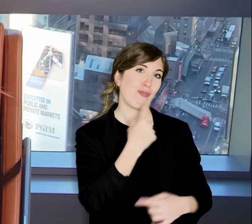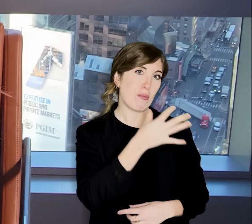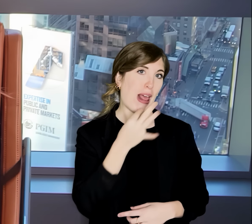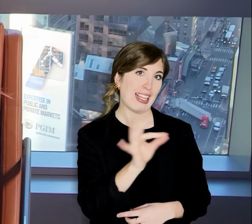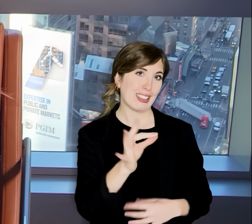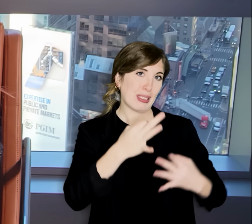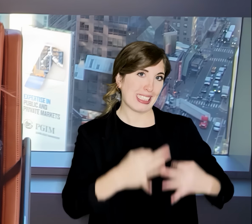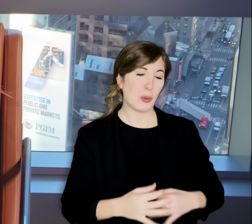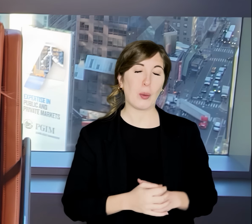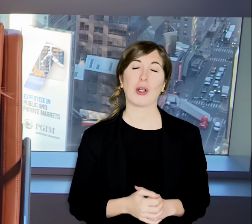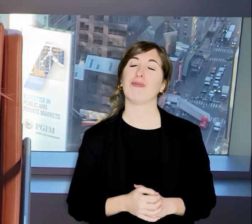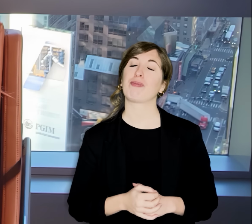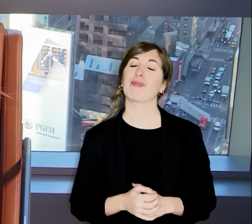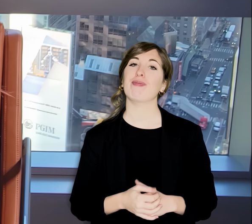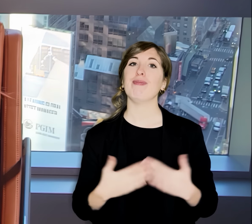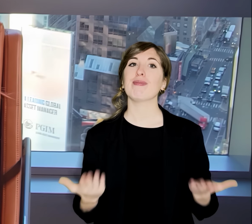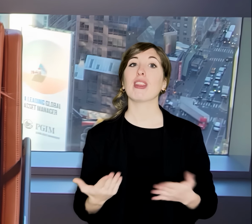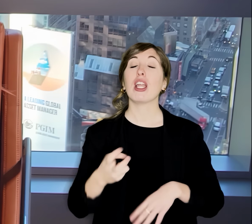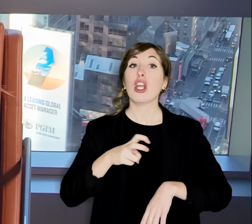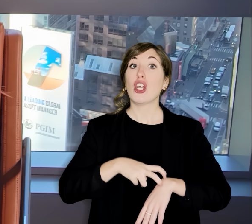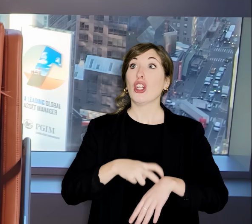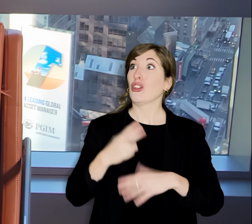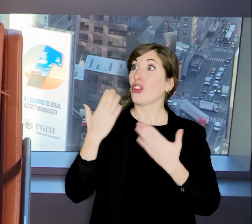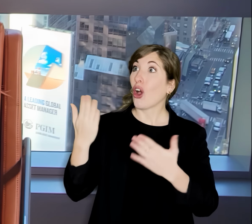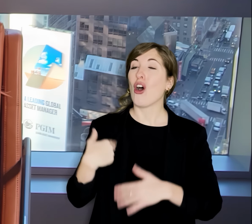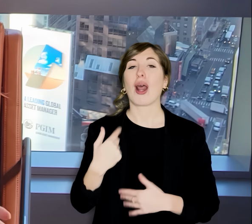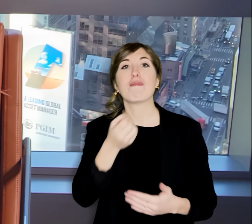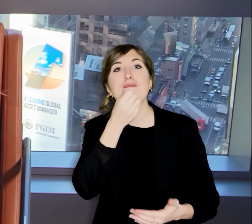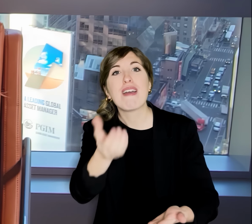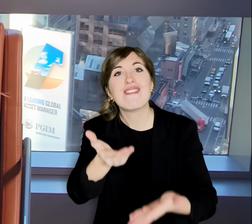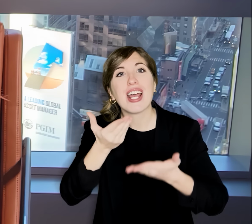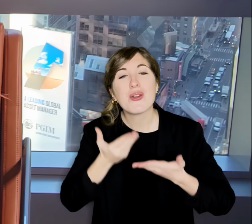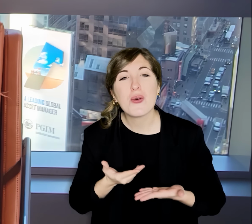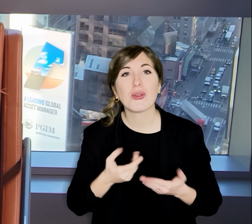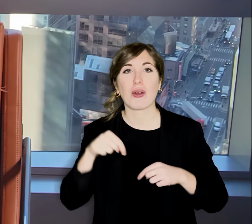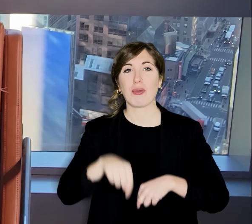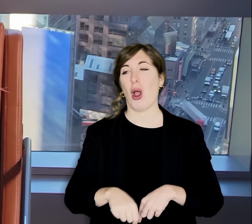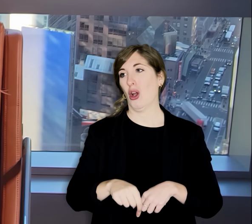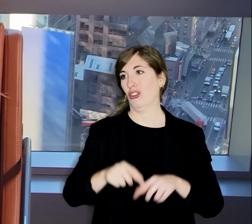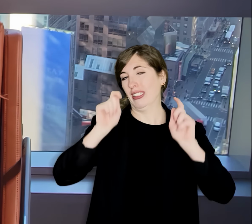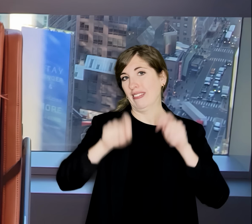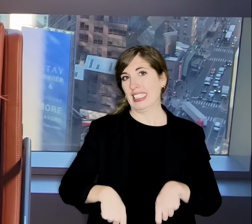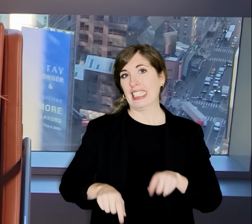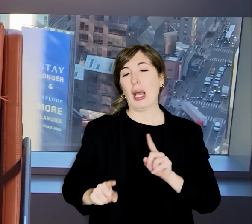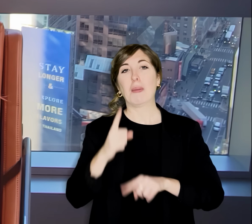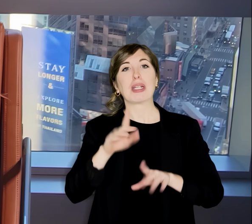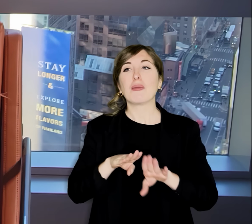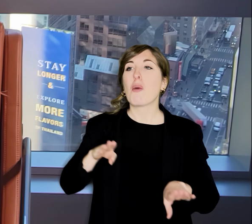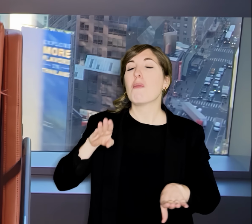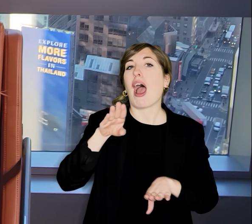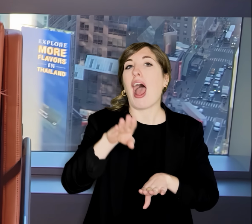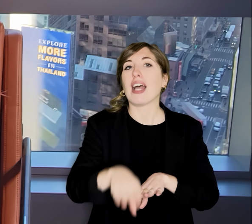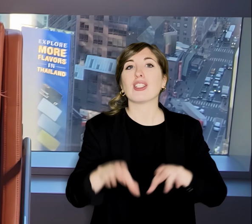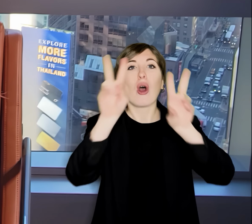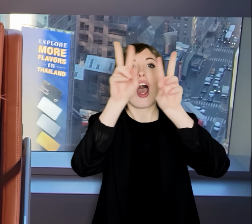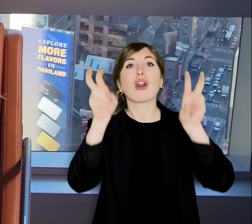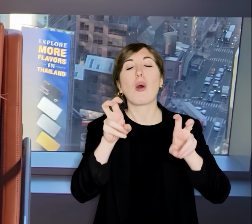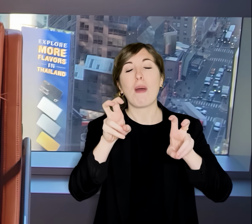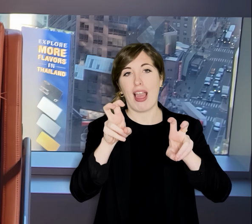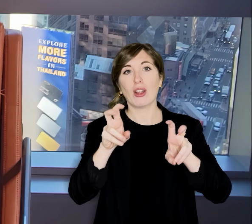Benvenuto volevo iniziare con lei un po' dal dal primo gradino dal primo step di quando si parla di tumore della